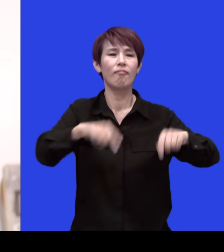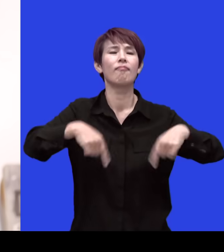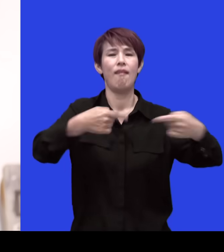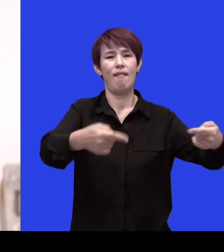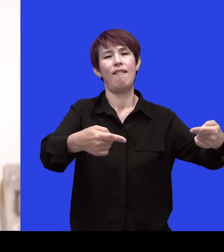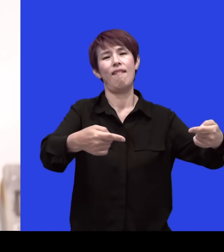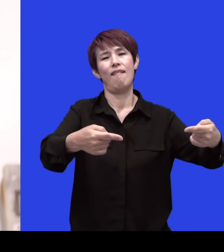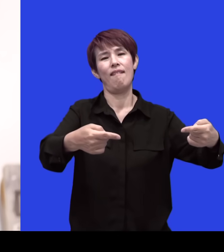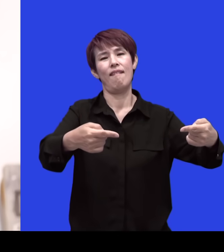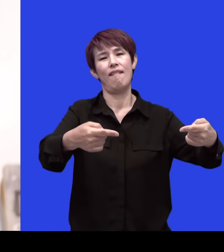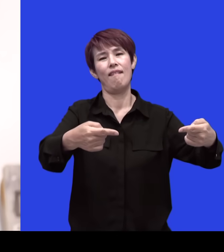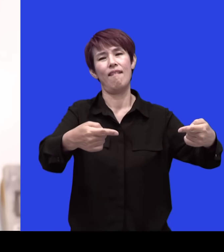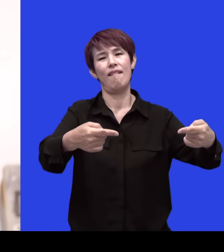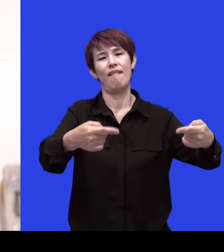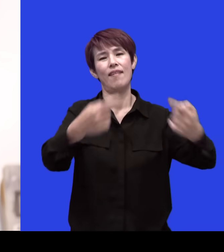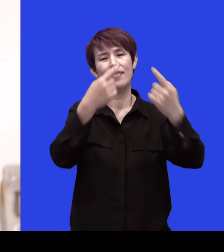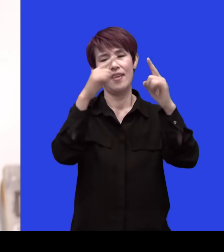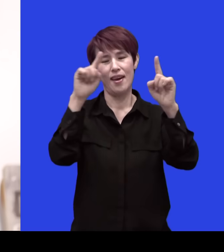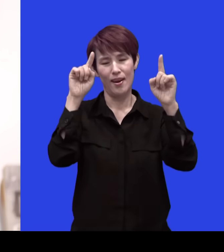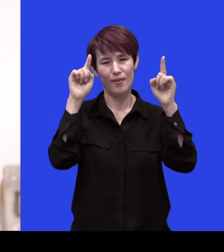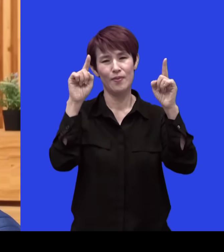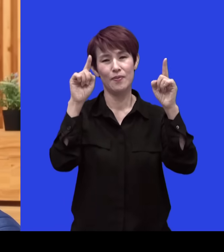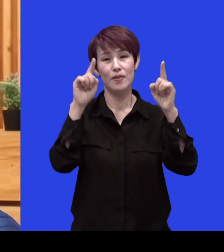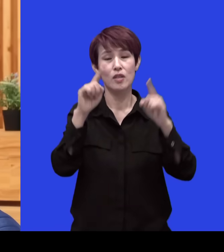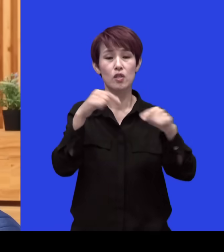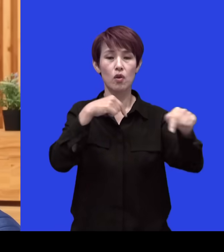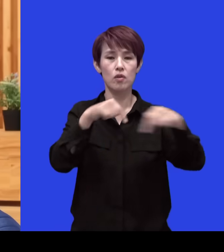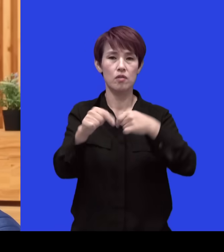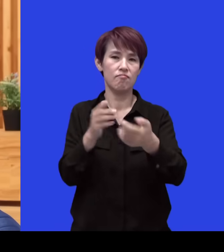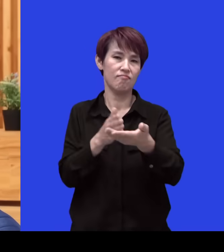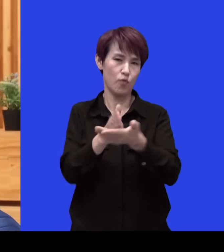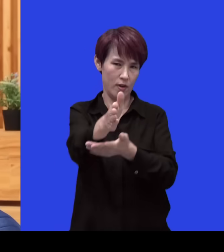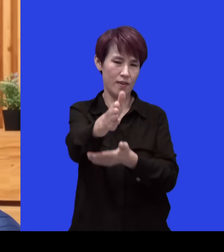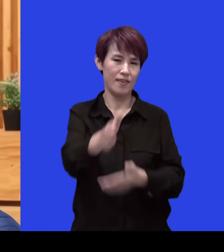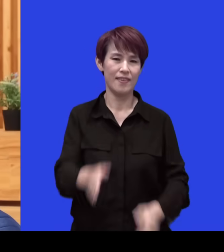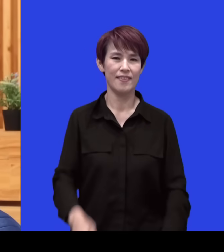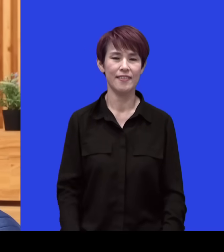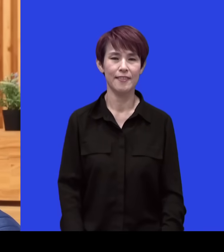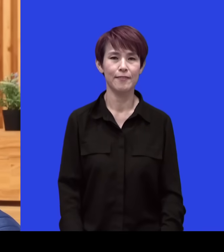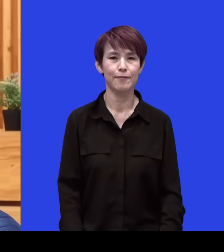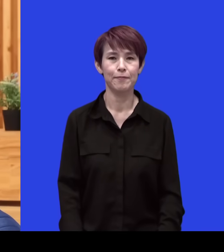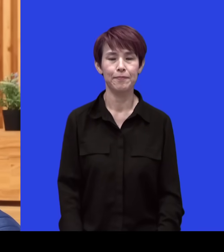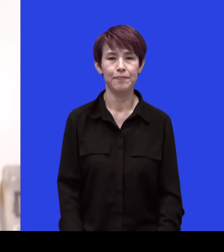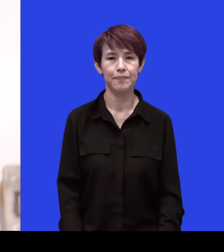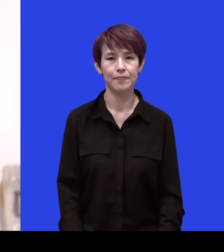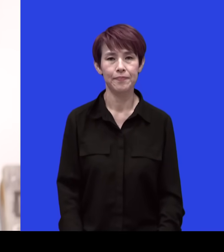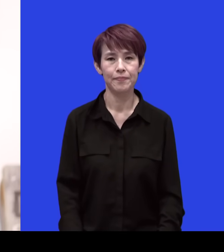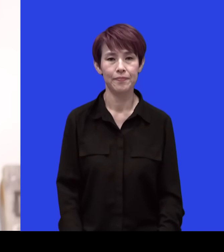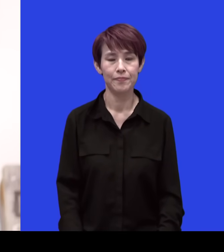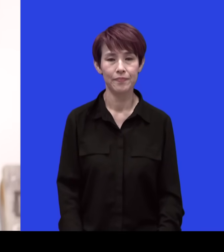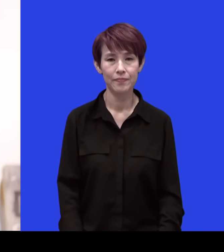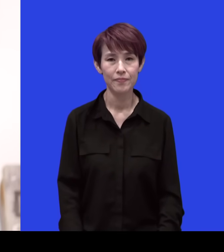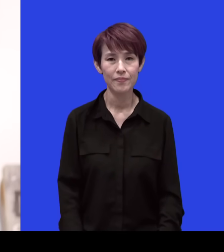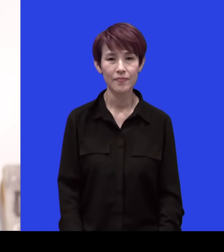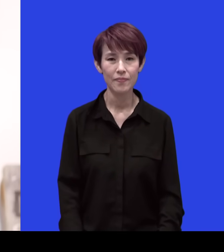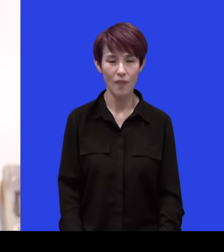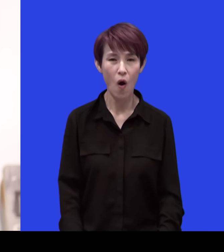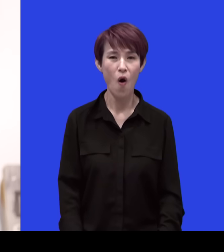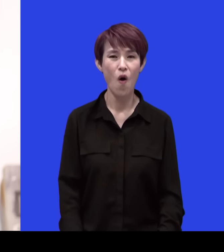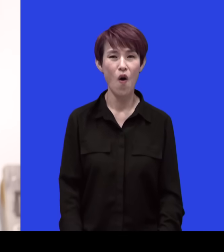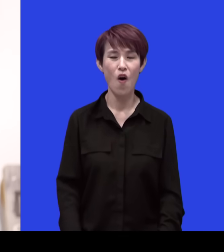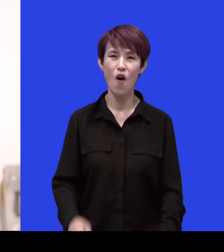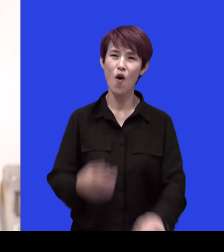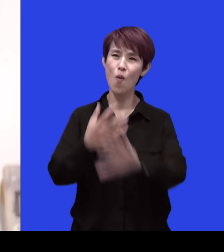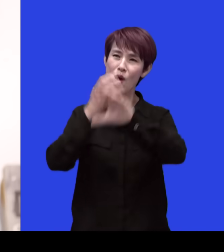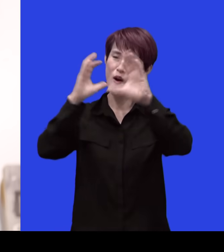좋은 거예요. 네. 그리고 정치외교학과 공부를 했어요. 어우, 좋은 데가 좋네. 정외과를 하는데 그러니까 야 외교관 되면